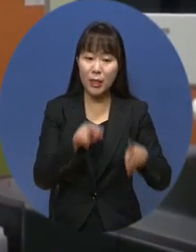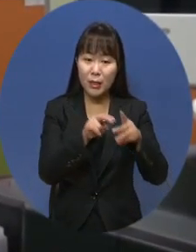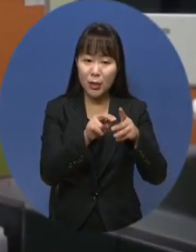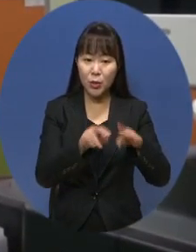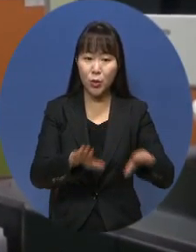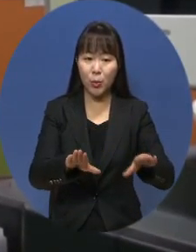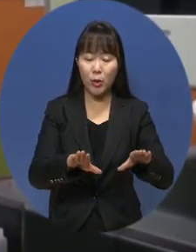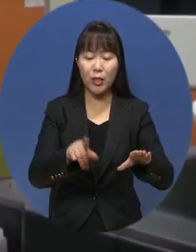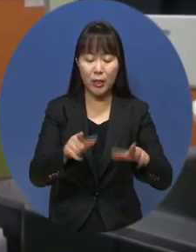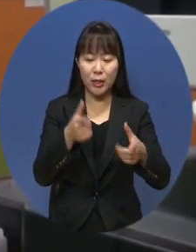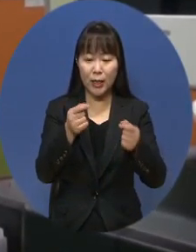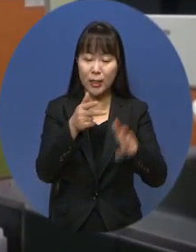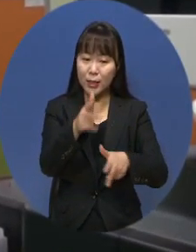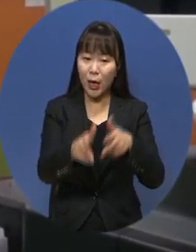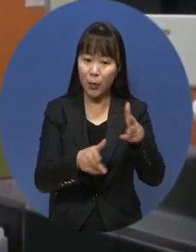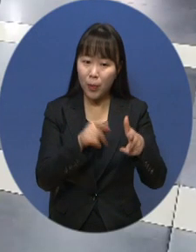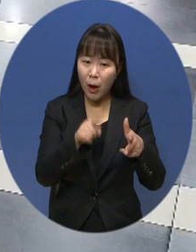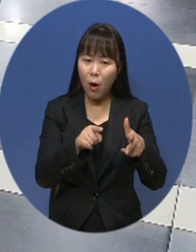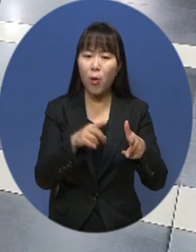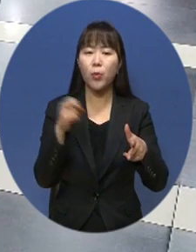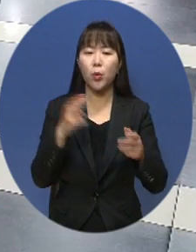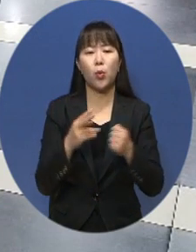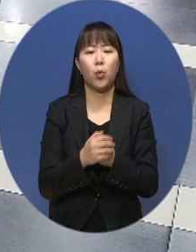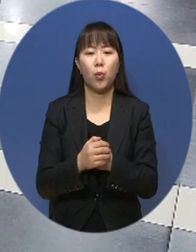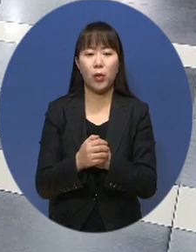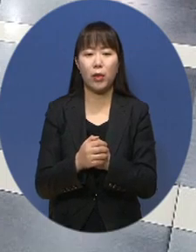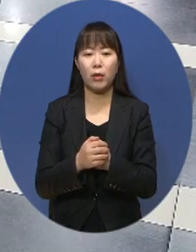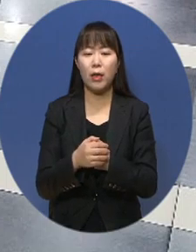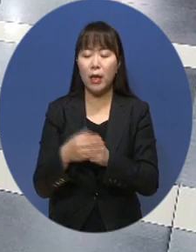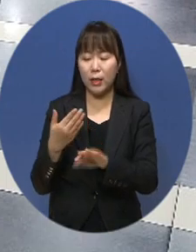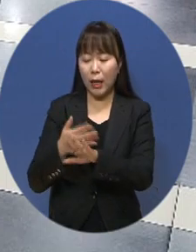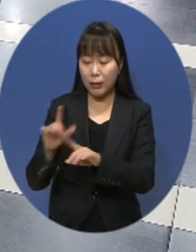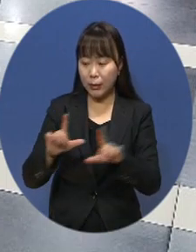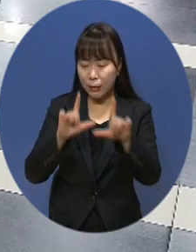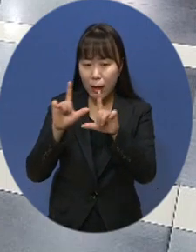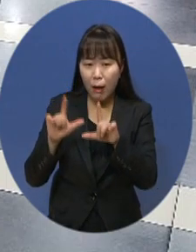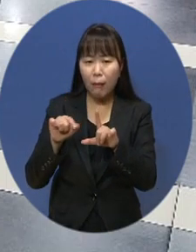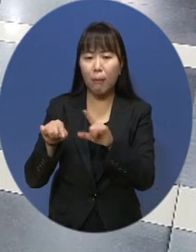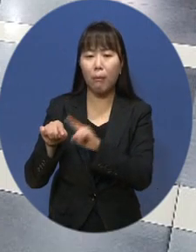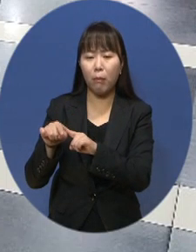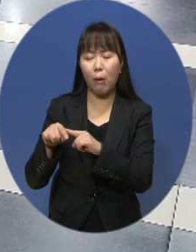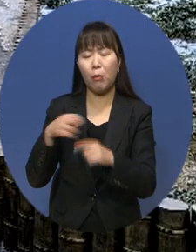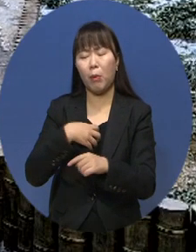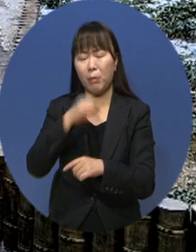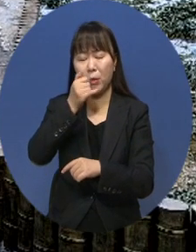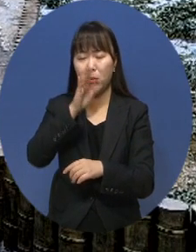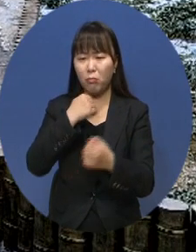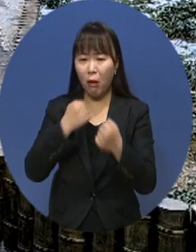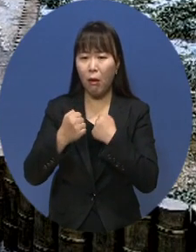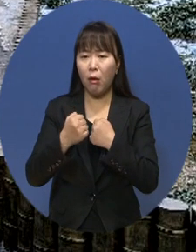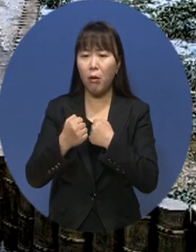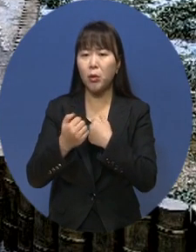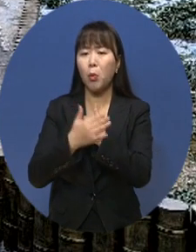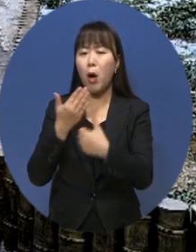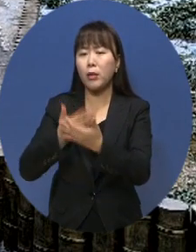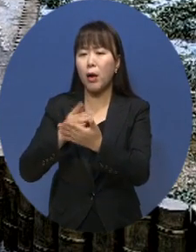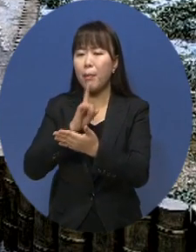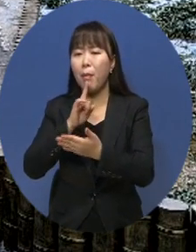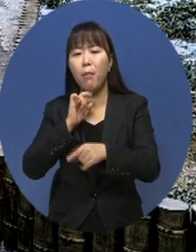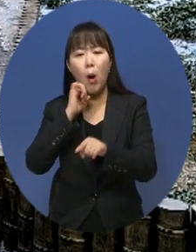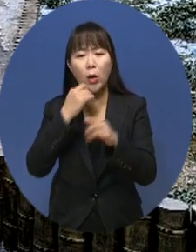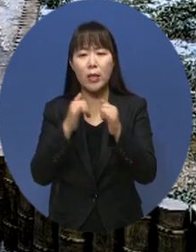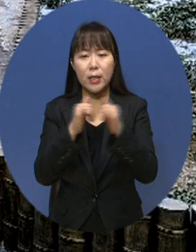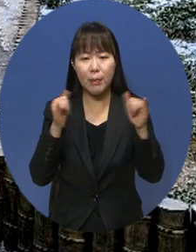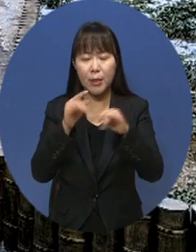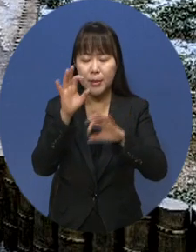센터는 이번 그냥드림 냉장고 사업뿐만 아니라 삶의 위기에 처해 있음에도 도움을 요청할 줄 모르는